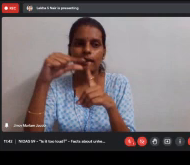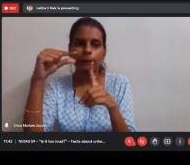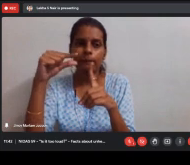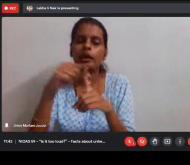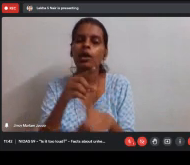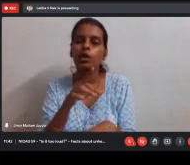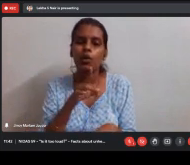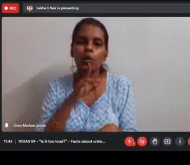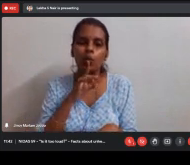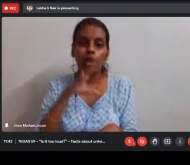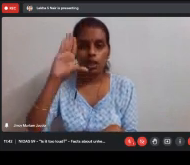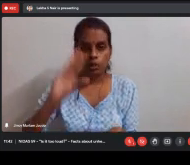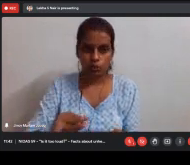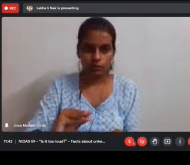ആണ്.